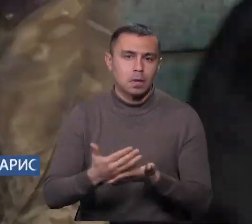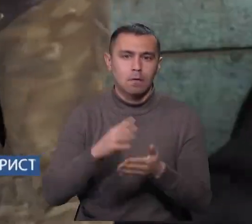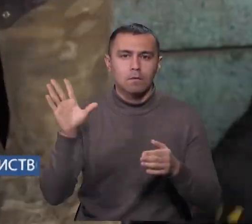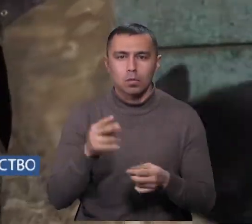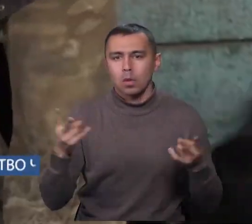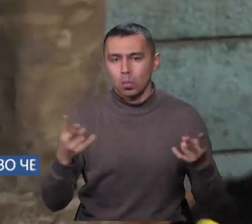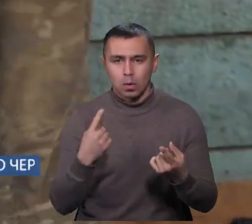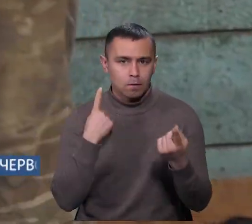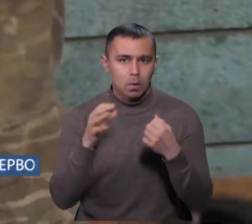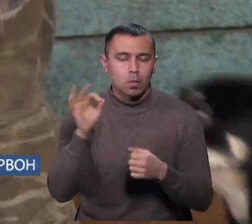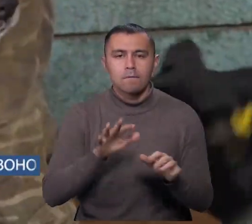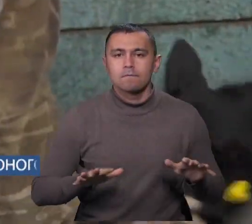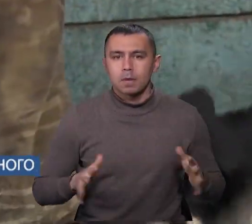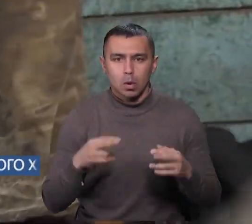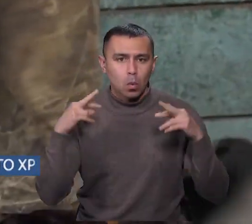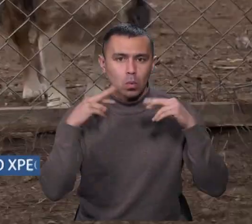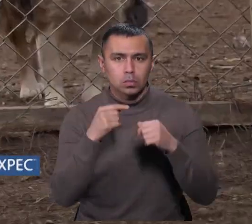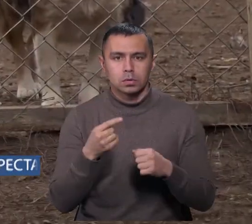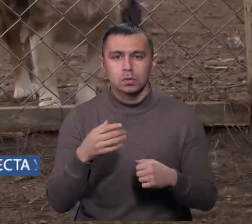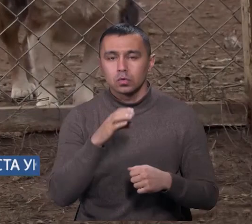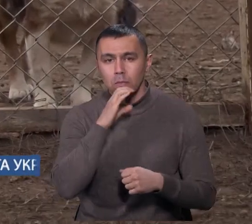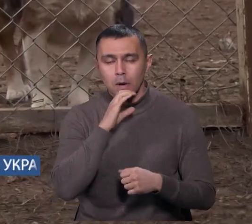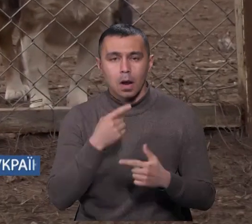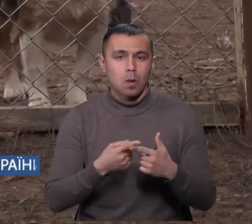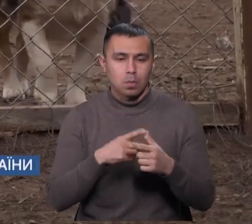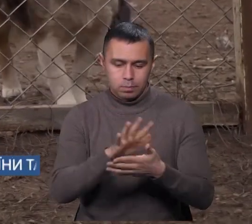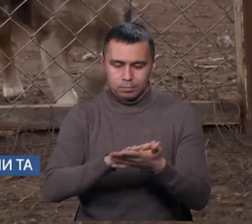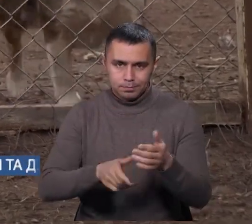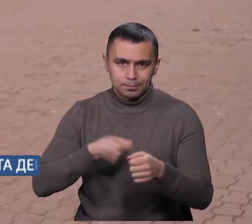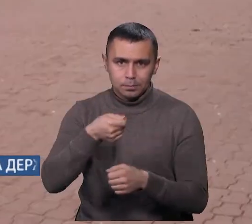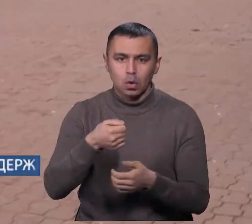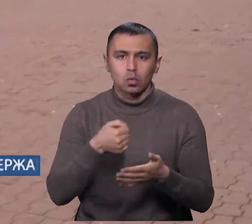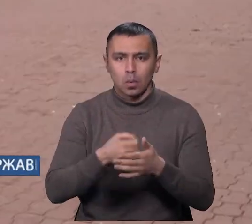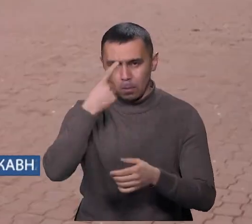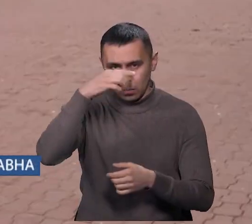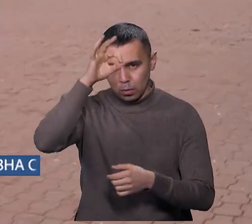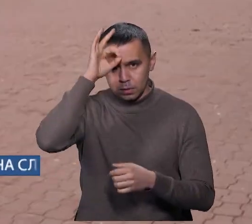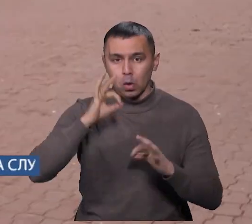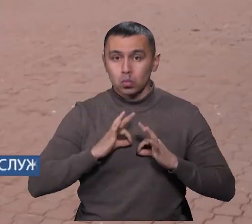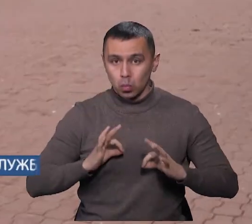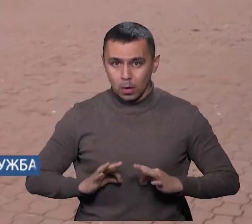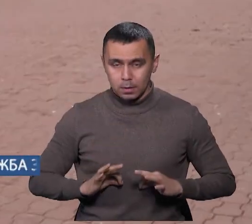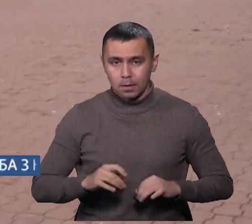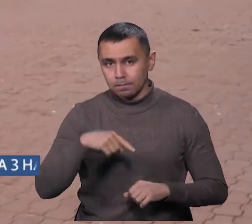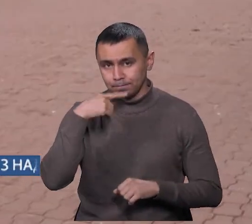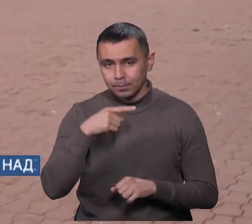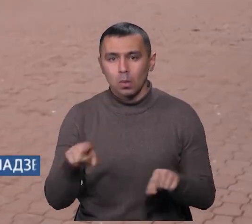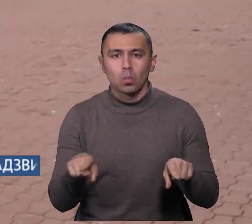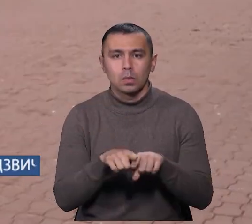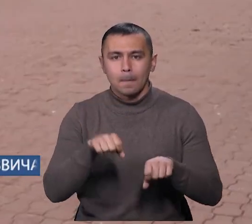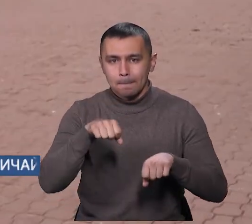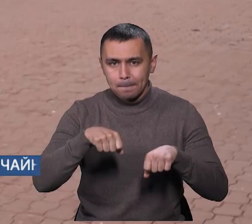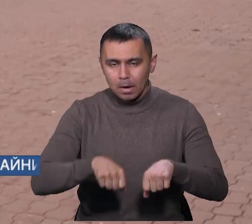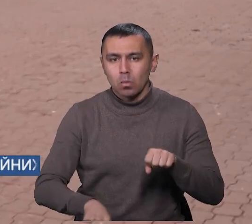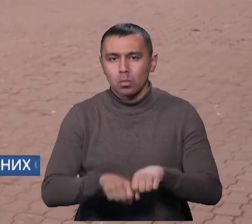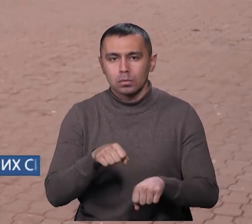необхідну інформацію про випадки отруєнь чотирилапих, аби подати заяву до поліції. Юристка Юлія Панчук каже, подібні